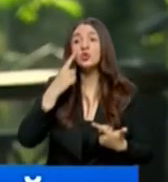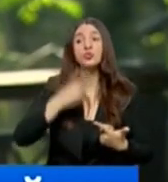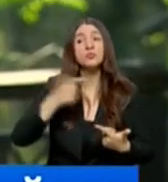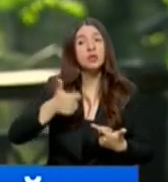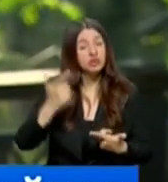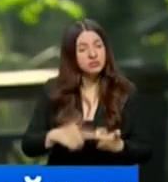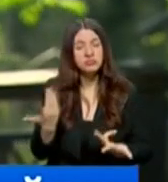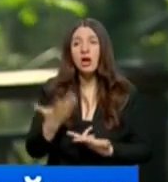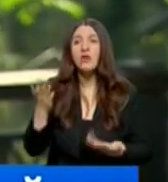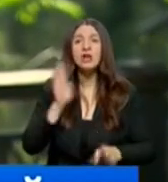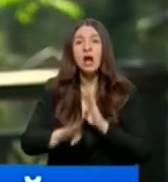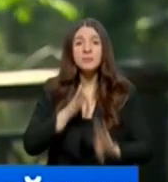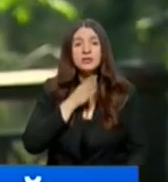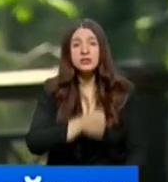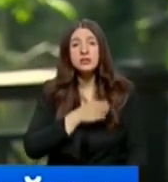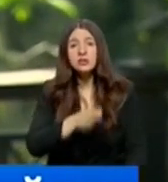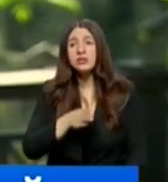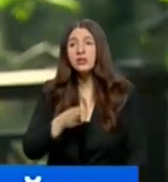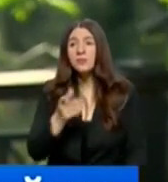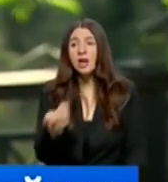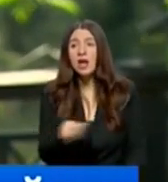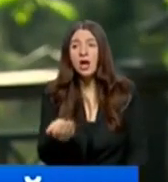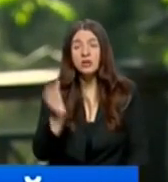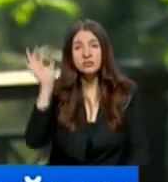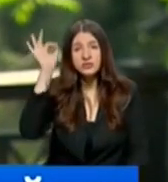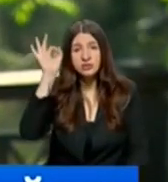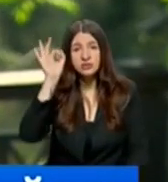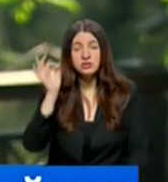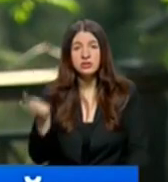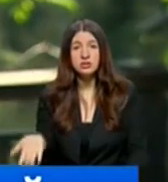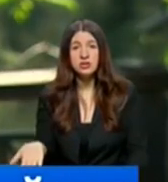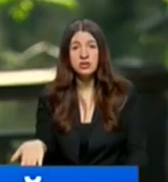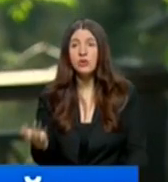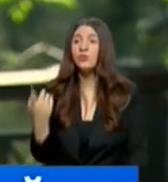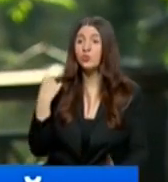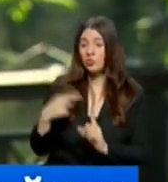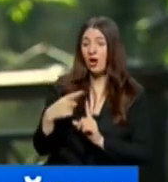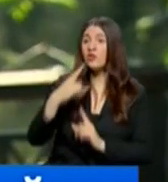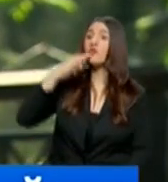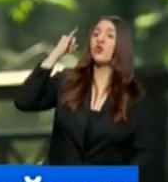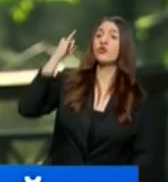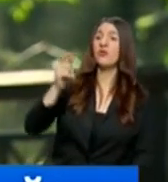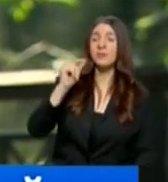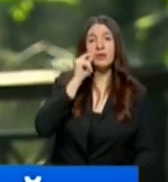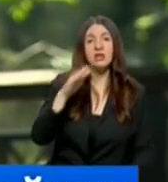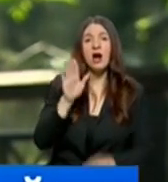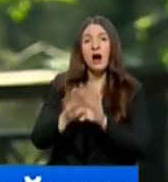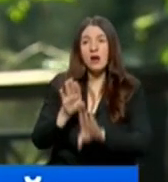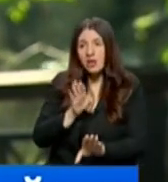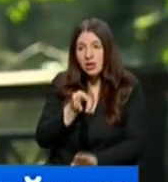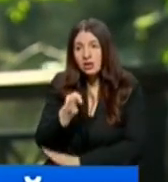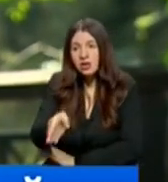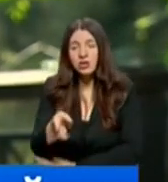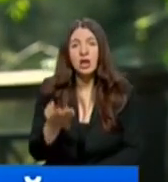cumhurbaşkanı ya kapı kapı dolaşıp para dilenmedi ya. Düne kadar hakaret ettikleri insanların ayaklarına